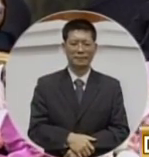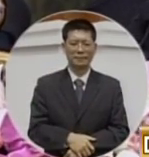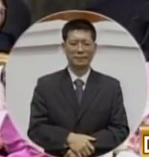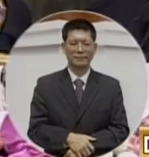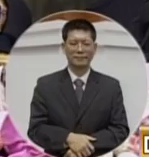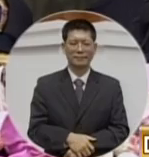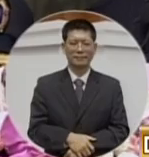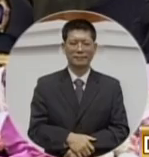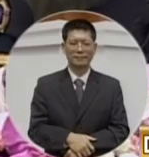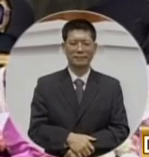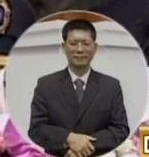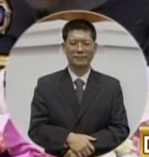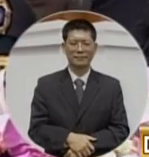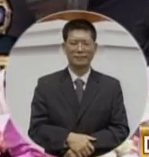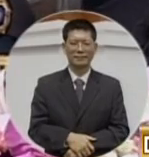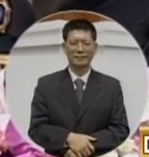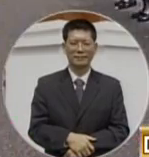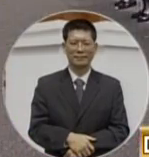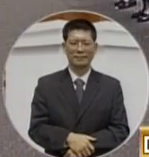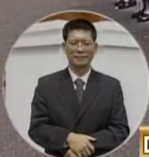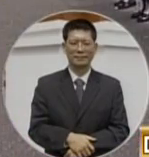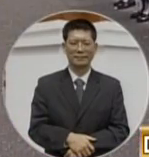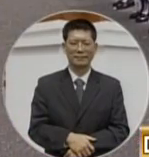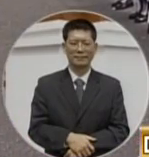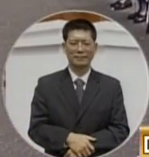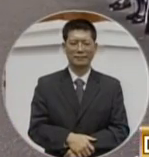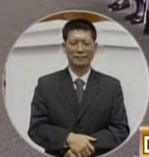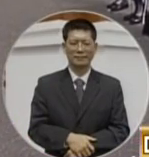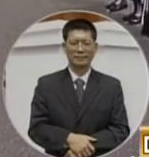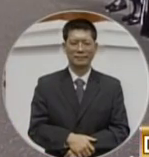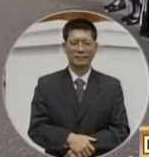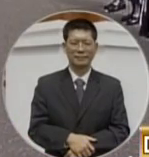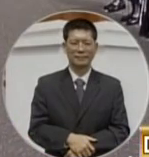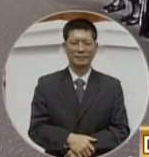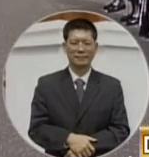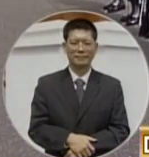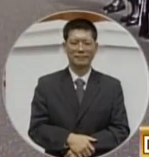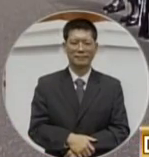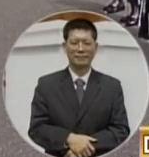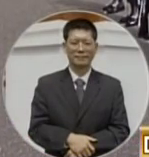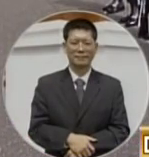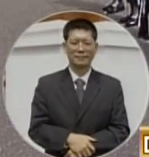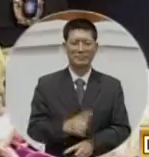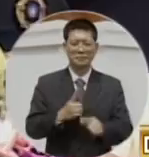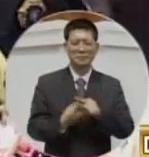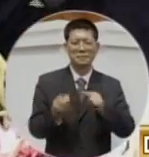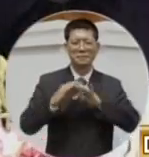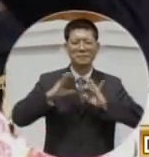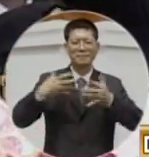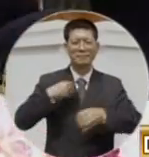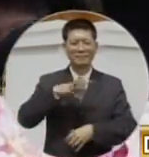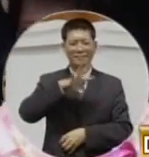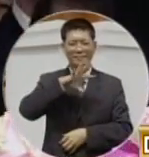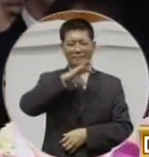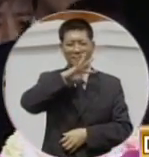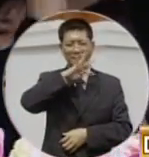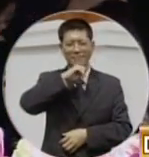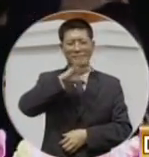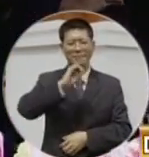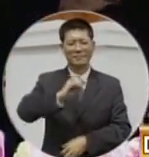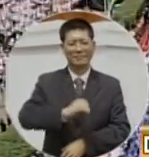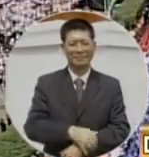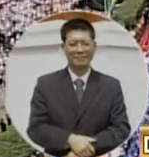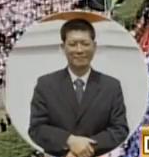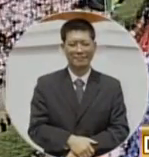立。 Ladies and gentlemen, please all rise. 中华民国万